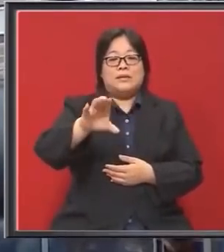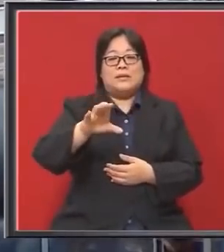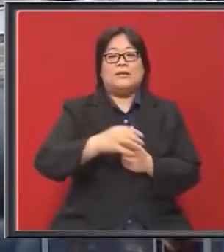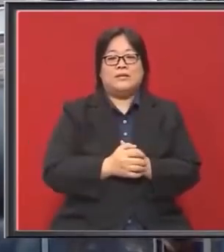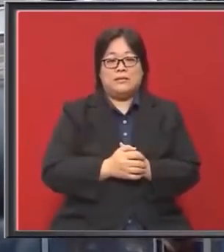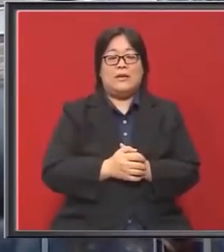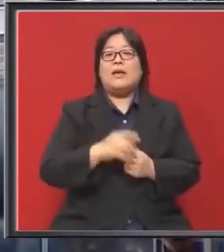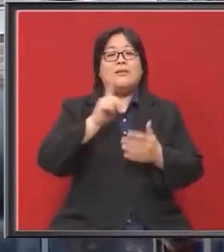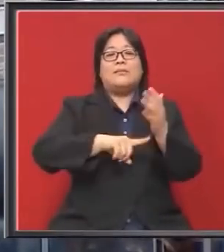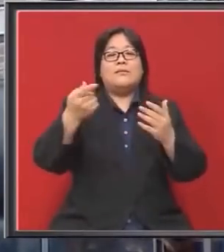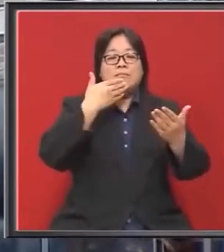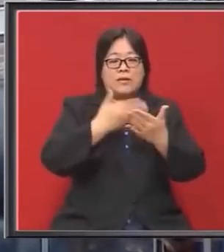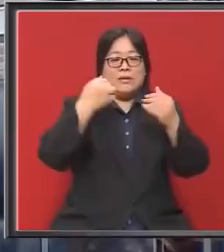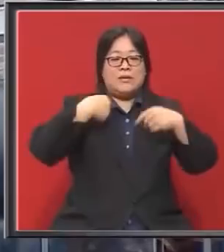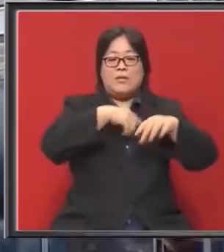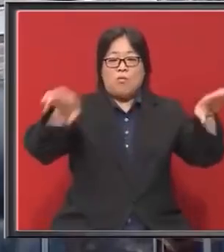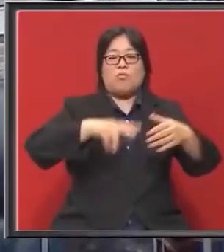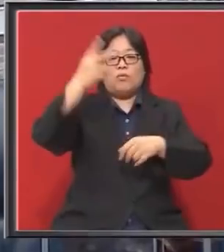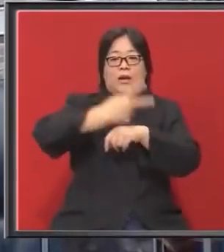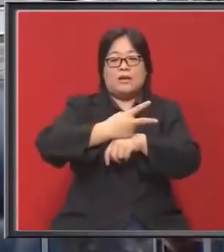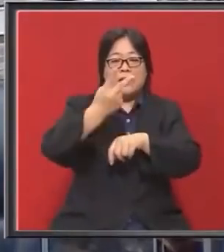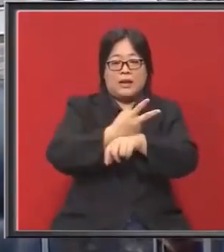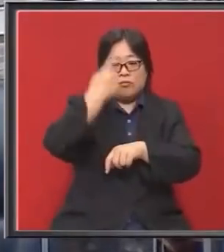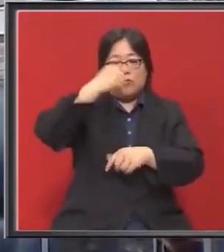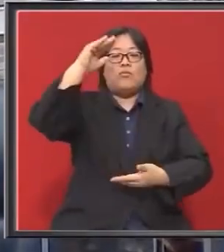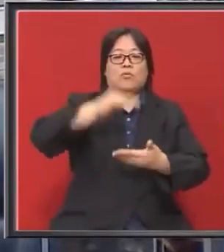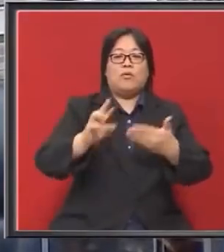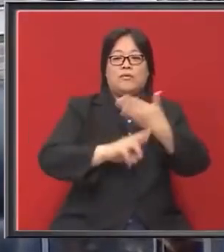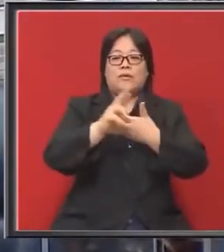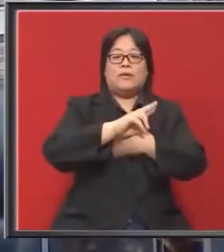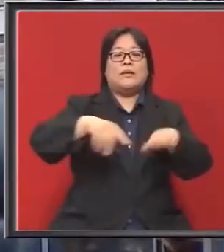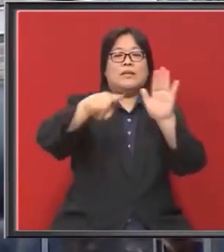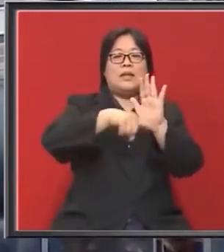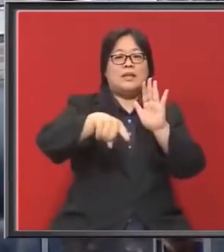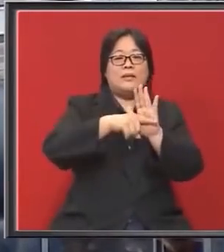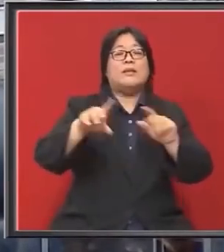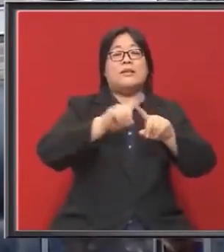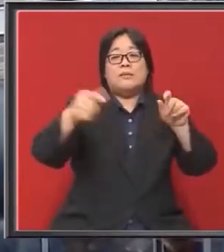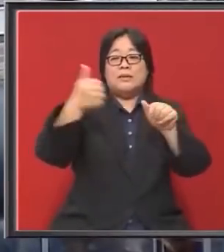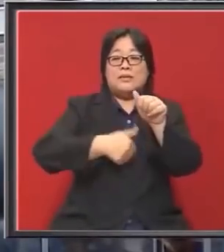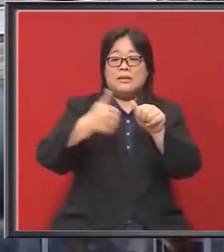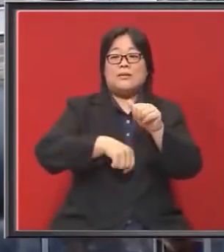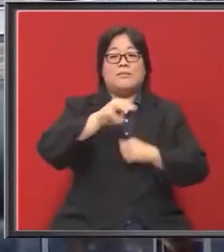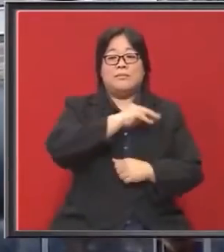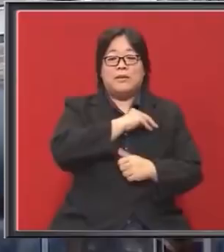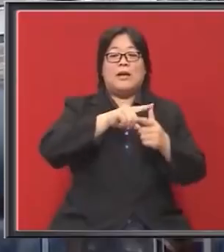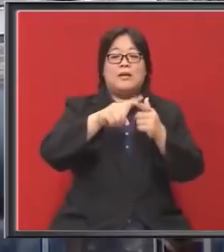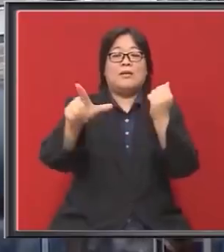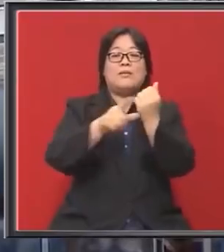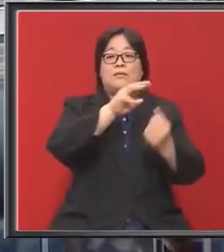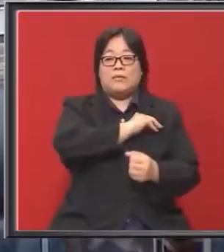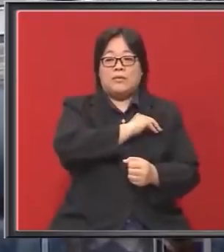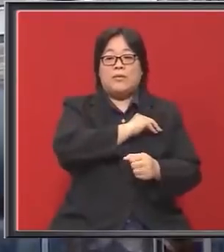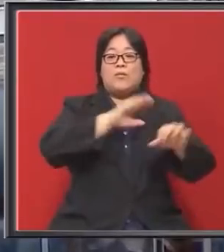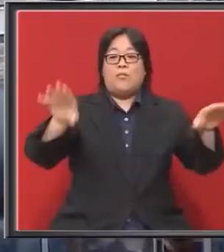artikel antigen pun bye kita buat dua kali untuk mengurangkan risiko atau selektif tetapi setiap menteri atau